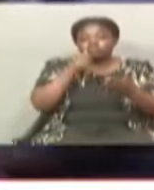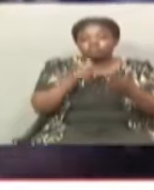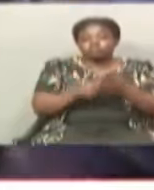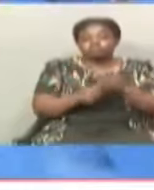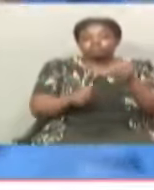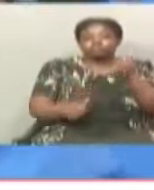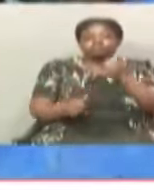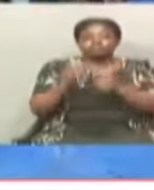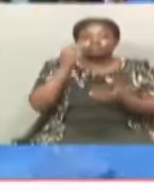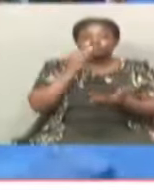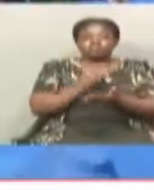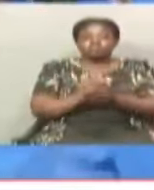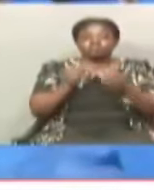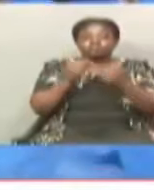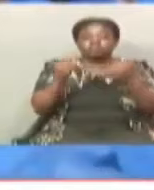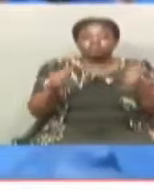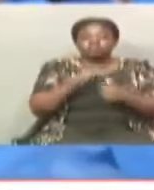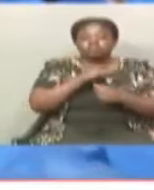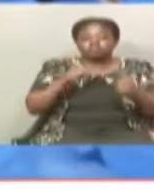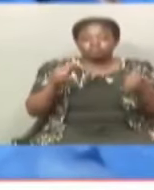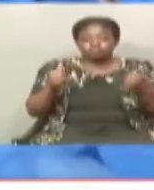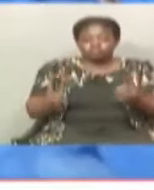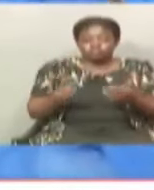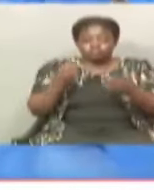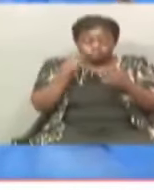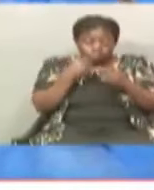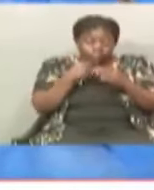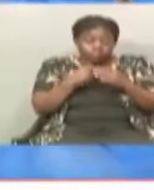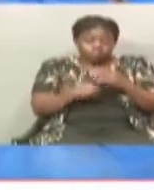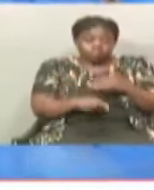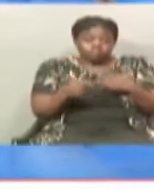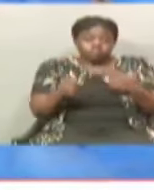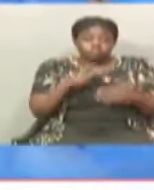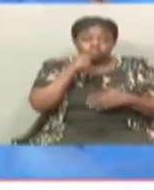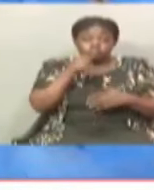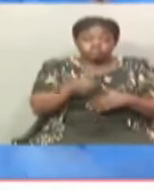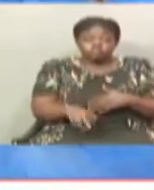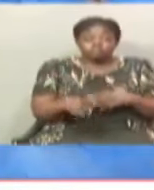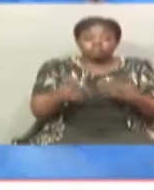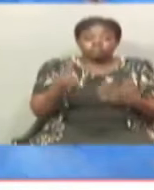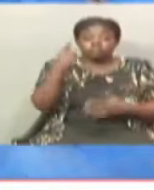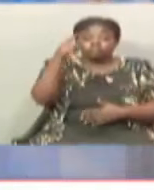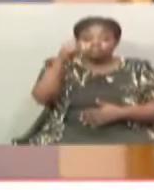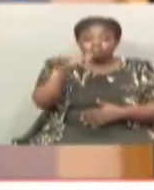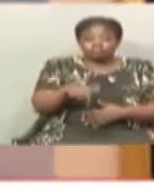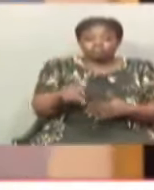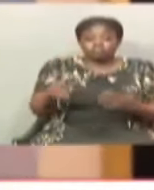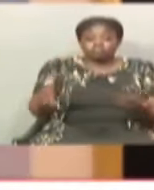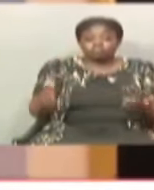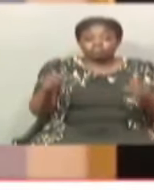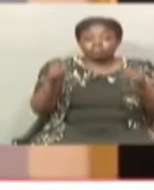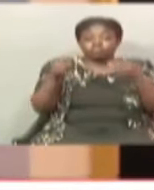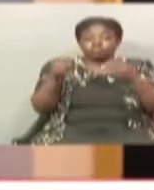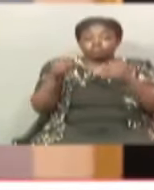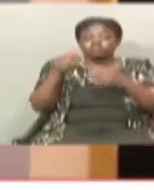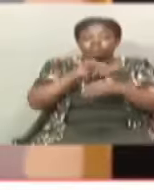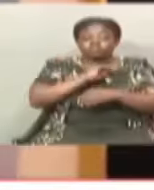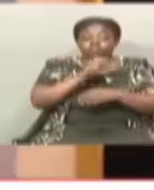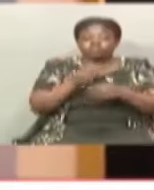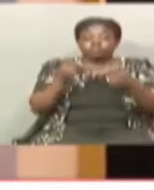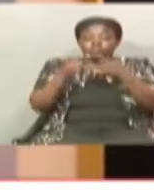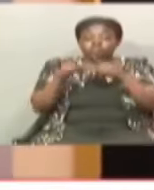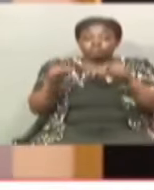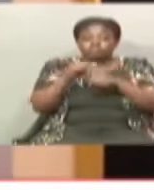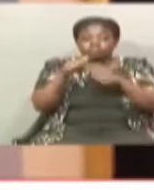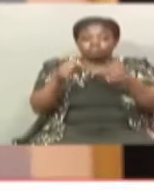ekiluyimiriza abanadde bawakanya ekyokwa by'olumbe bategeezezza nti kitaawe yaleka 17 mubakazi ab'enjawulo nga waliwo